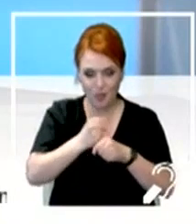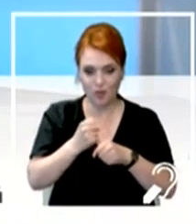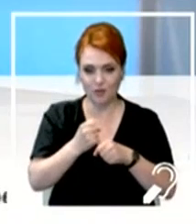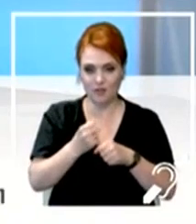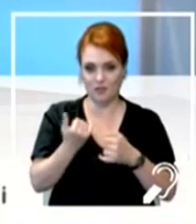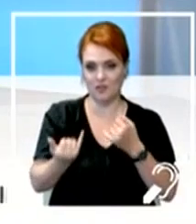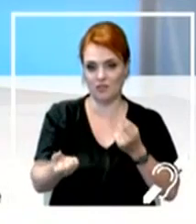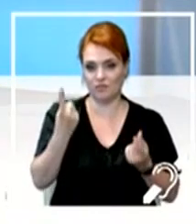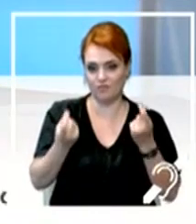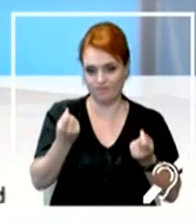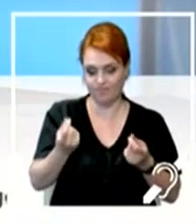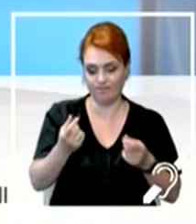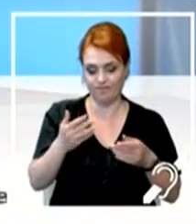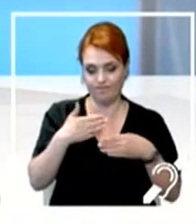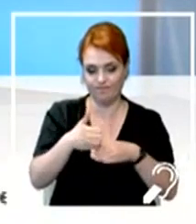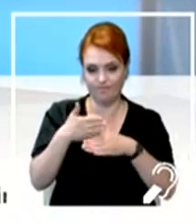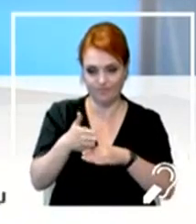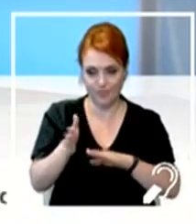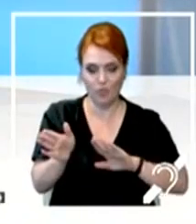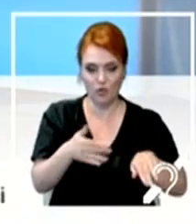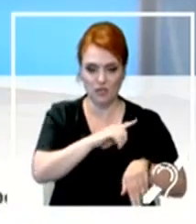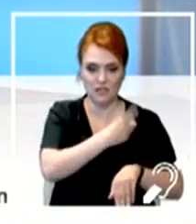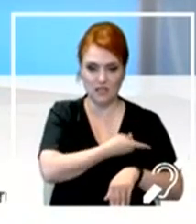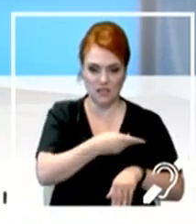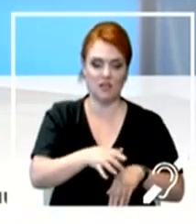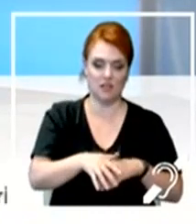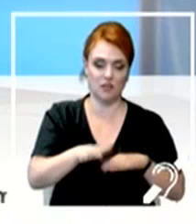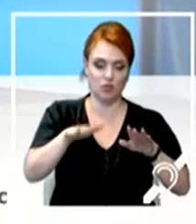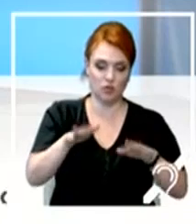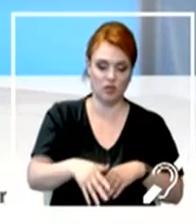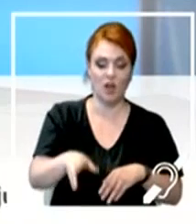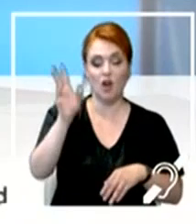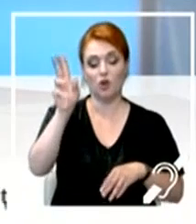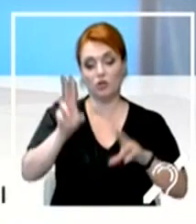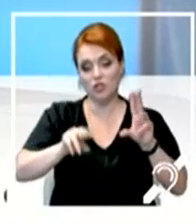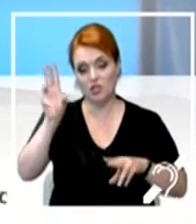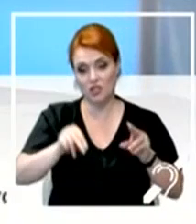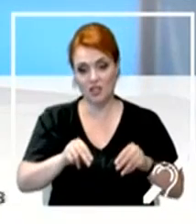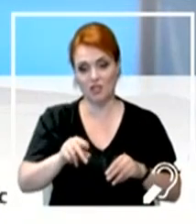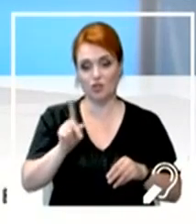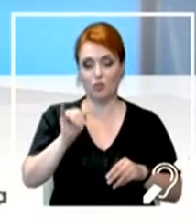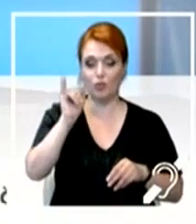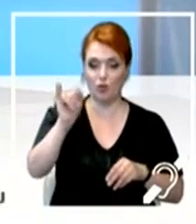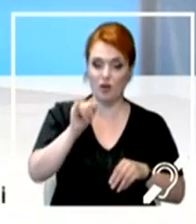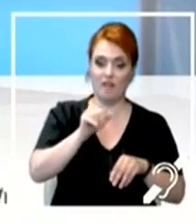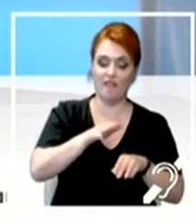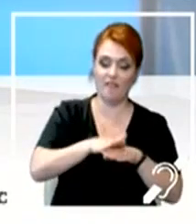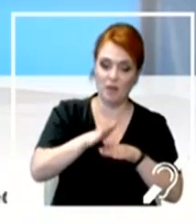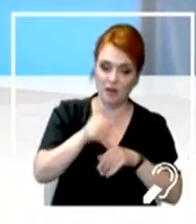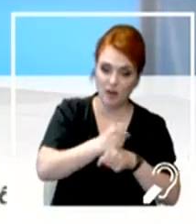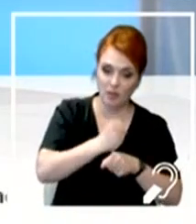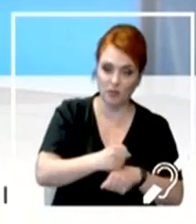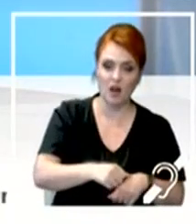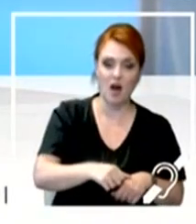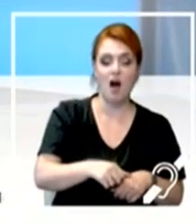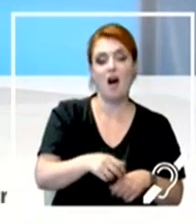ce imită clapele unui pian. În timp ce unii trecători cred că lucrările au fost făcute de mântuială, iar însuși ministrul culturii